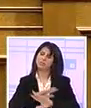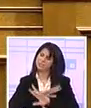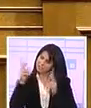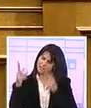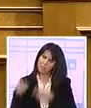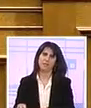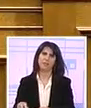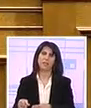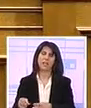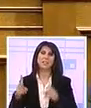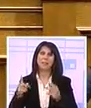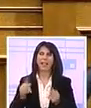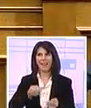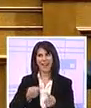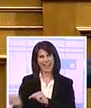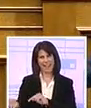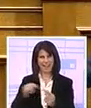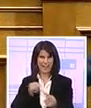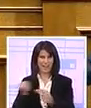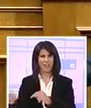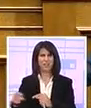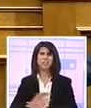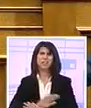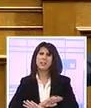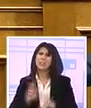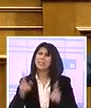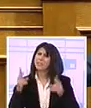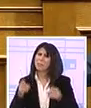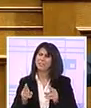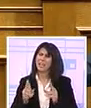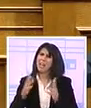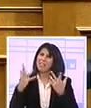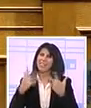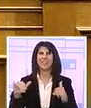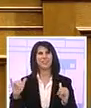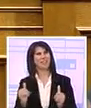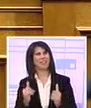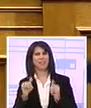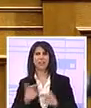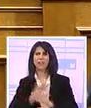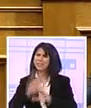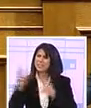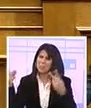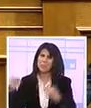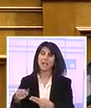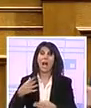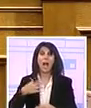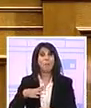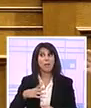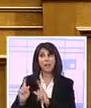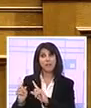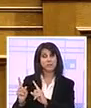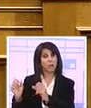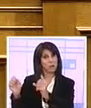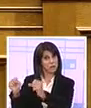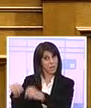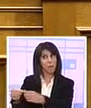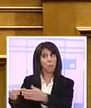Σταματήστε να παίζετε τις κουμπάρες. Αφήστε το θέατρο και αν θέλετε να τα βρείτε, με γεια σας, με χαρά